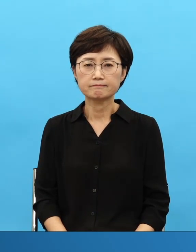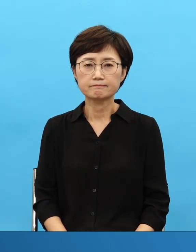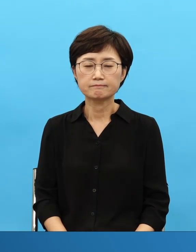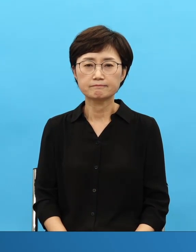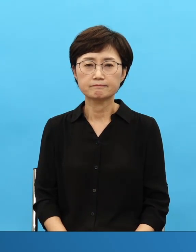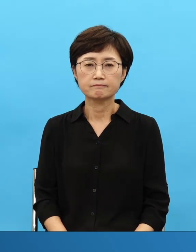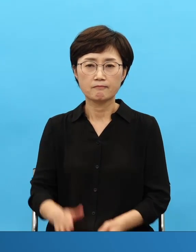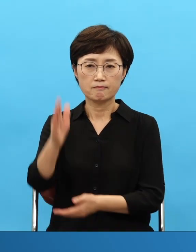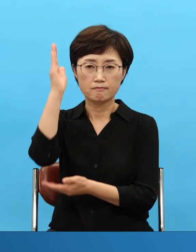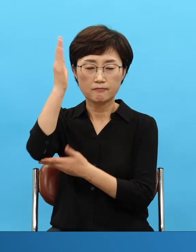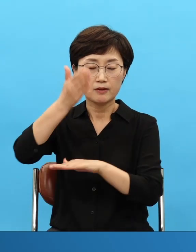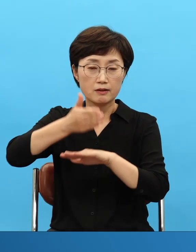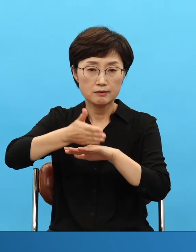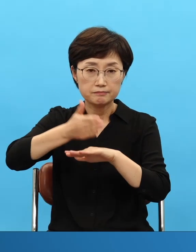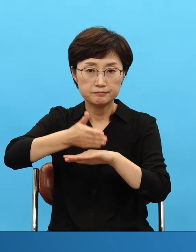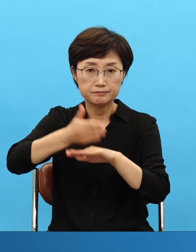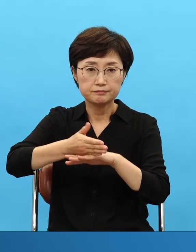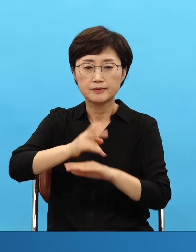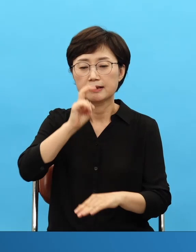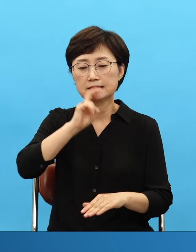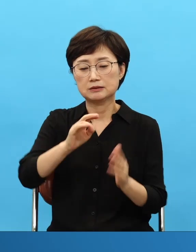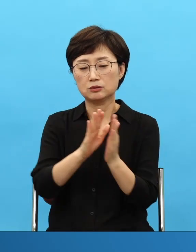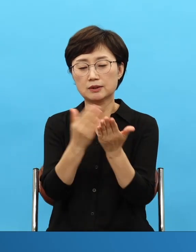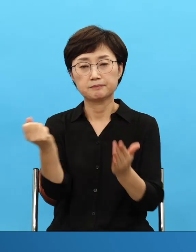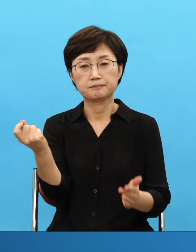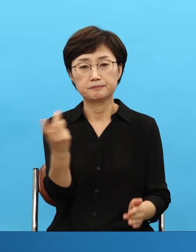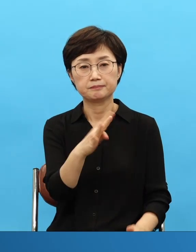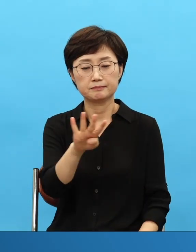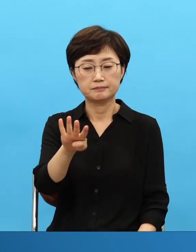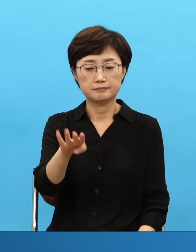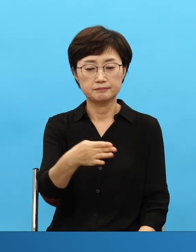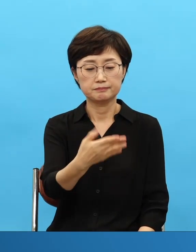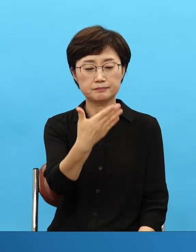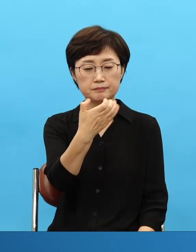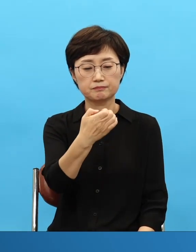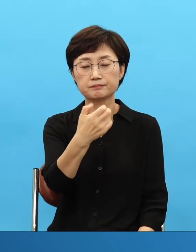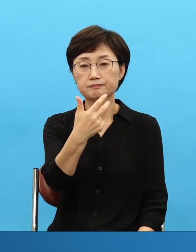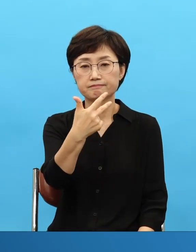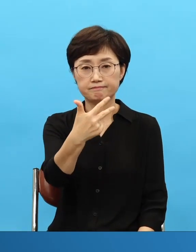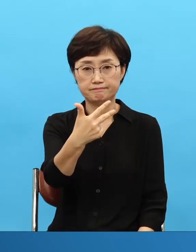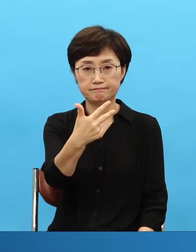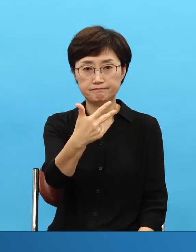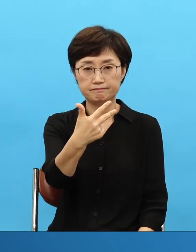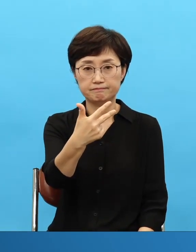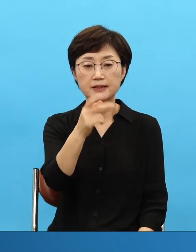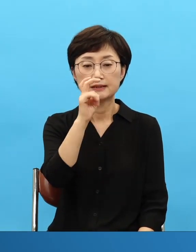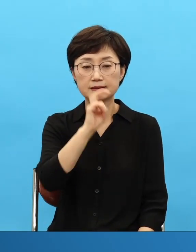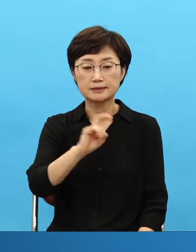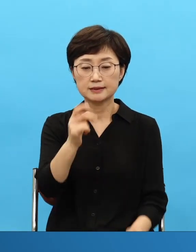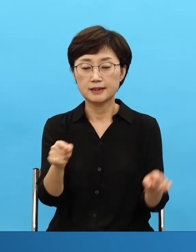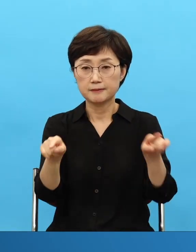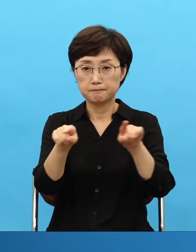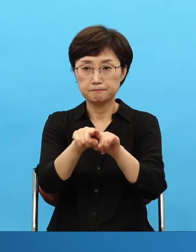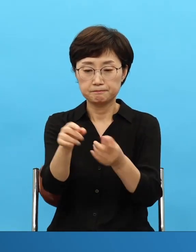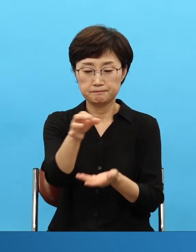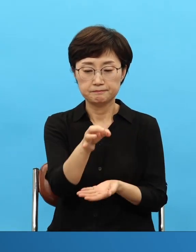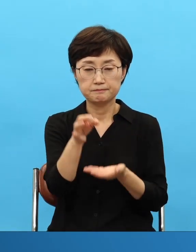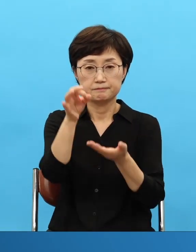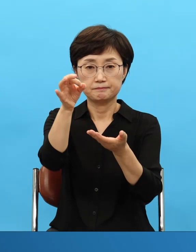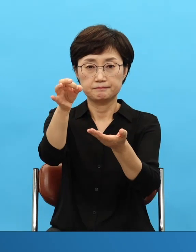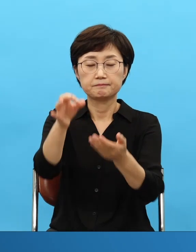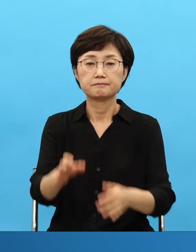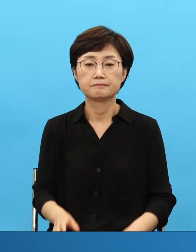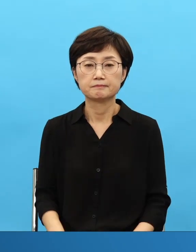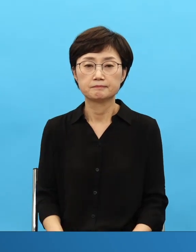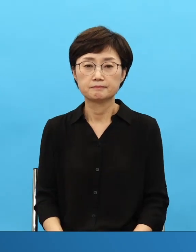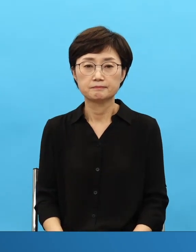네, 귀한 말씀 감사합니다. 찬송가 497장을 찬양하시면서 준비하신 예물을 드리겠습니다. We will give our prepared offering unto God as